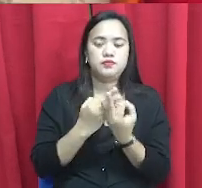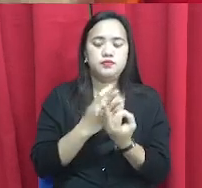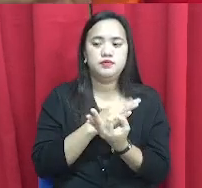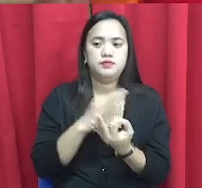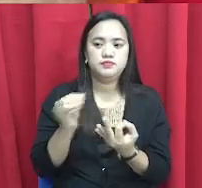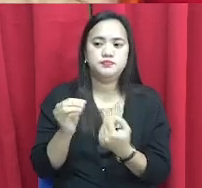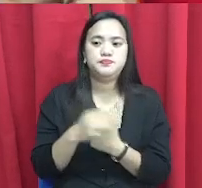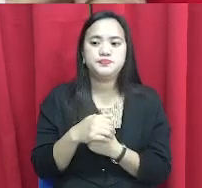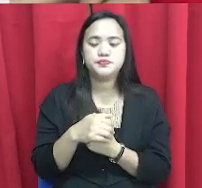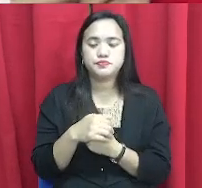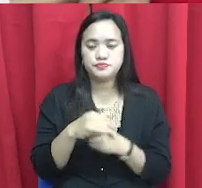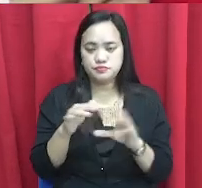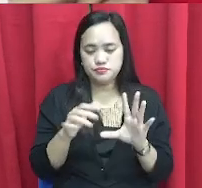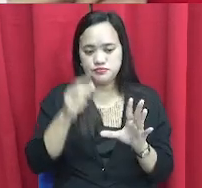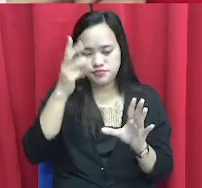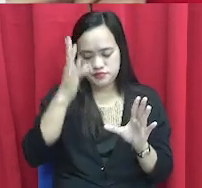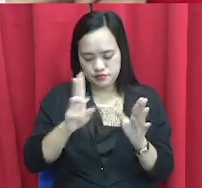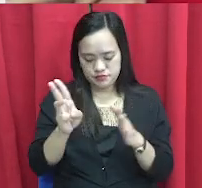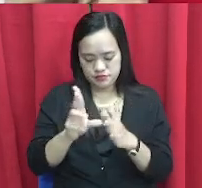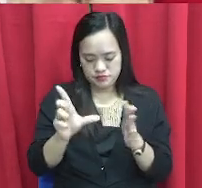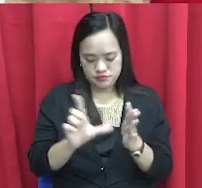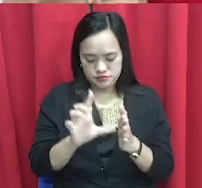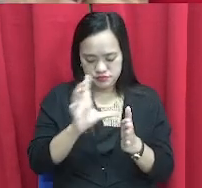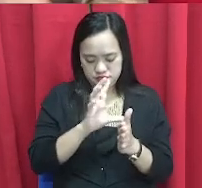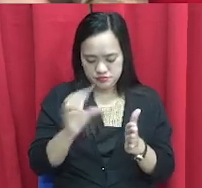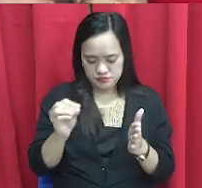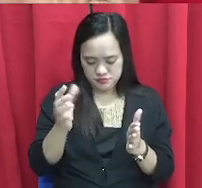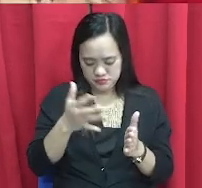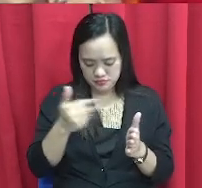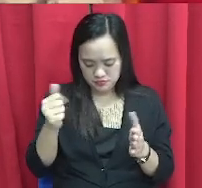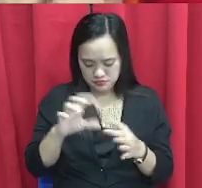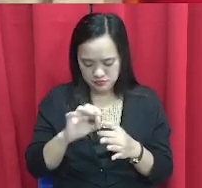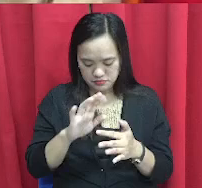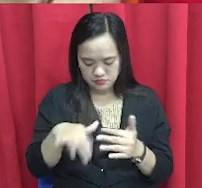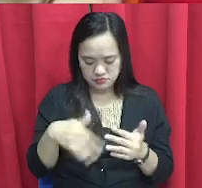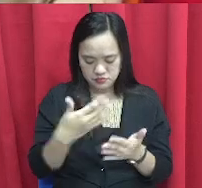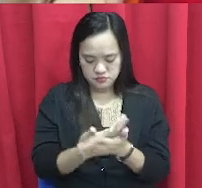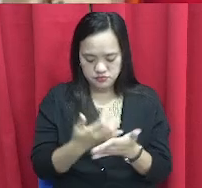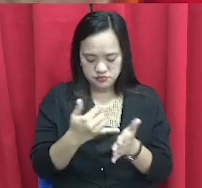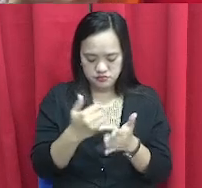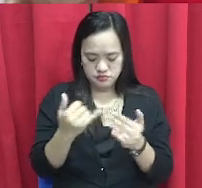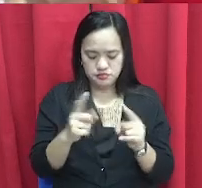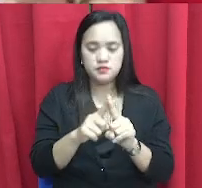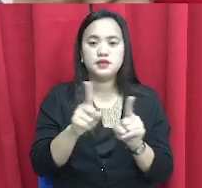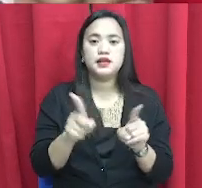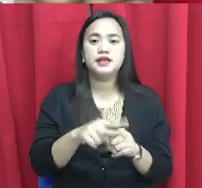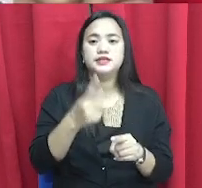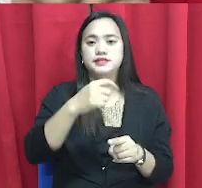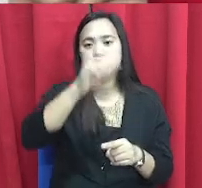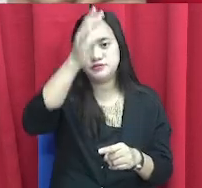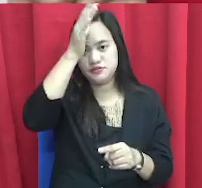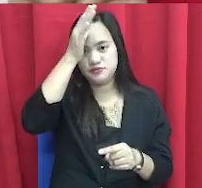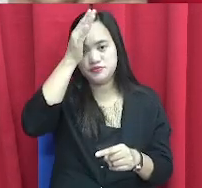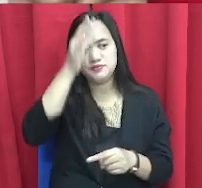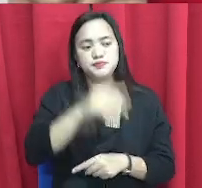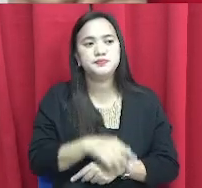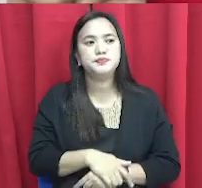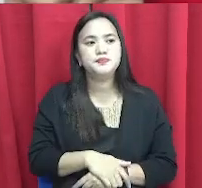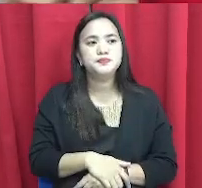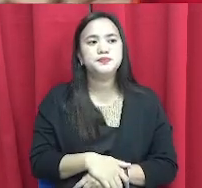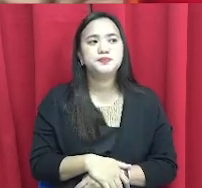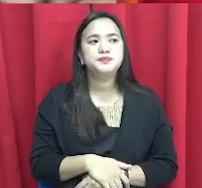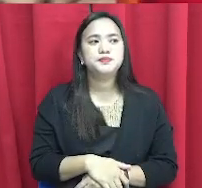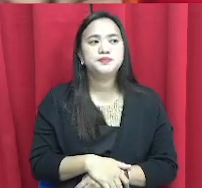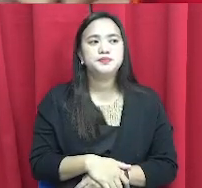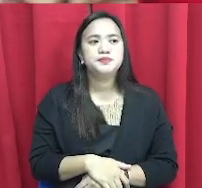pamilya sa kalooban po ng pang at syempre Sabi ko nga ito po ay nagsalita bilang tatay at bilang husband naman ito po si sir RJ para po